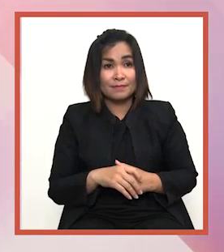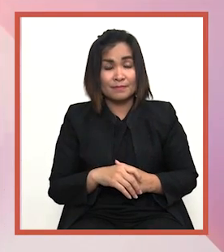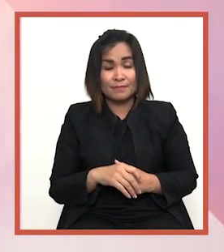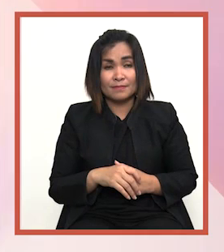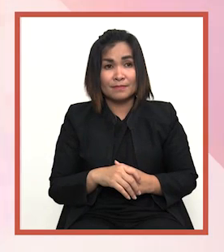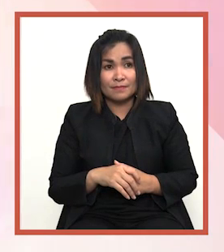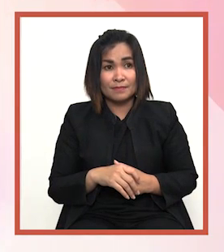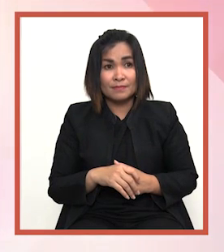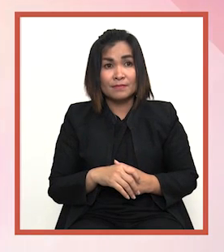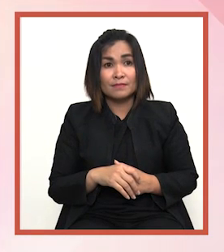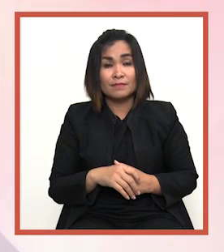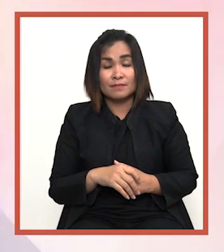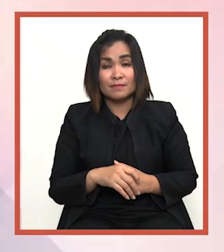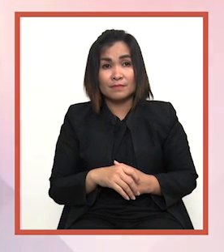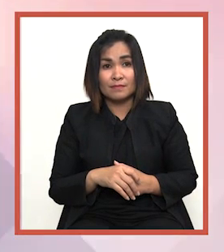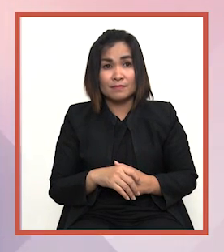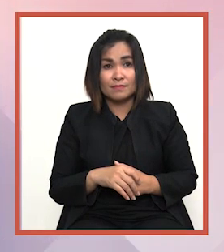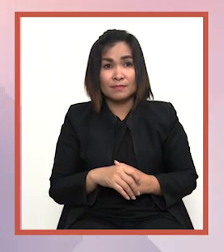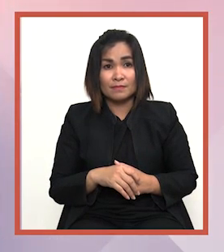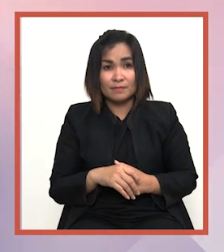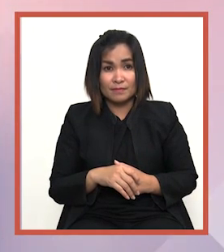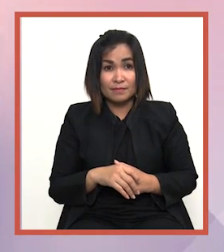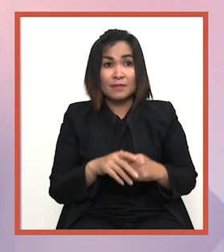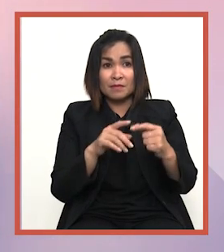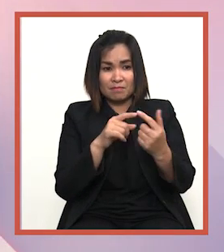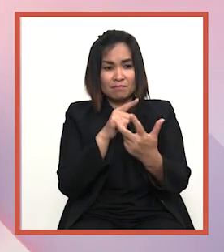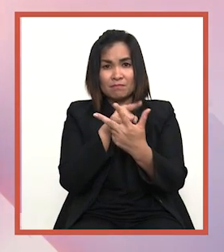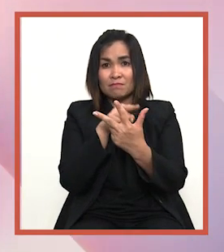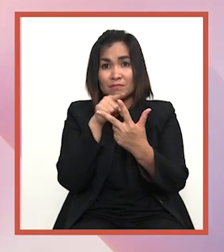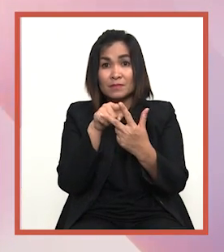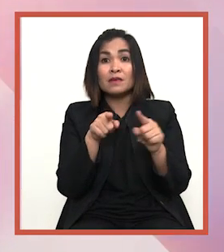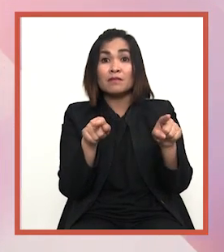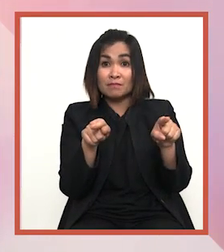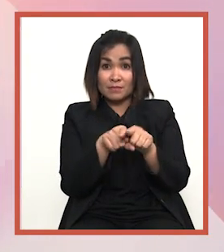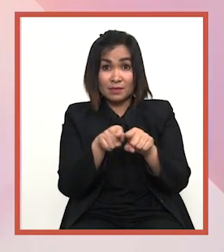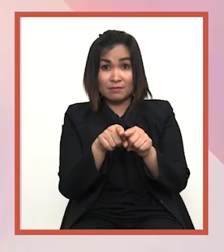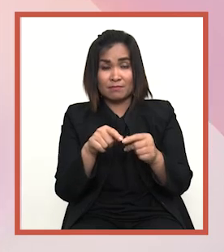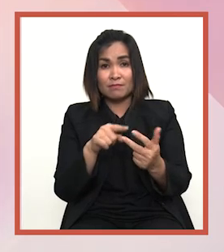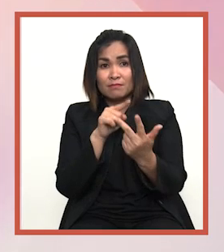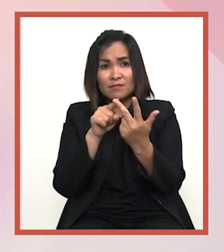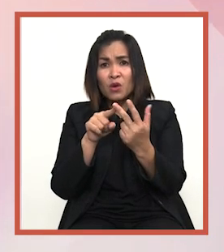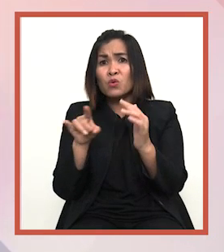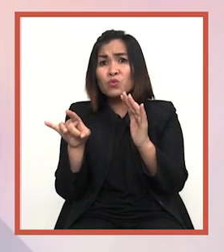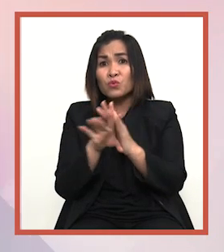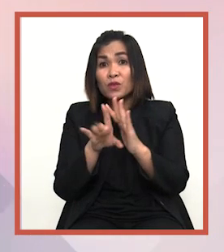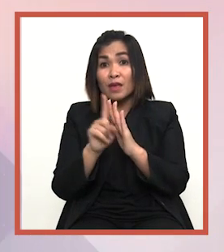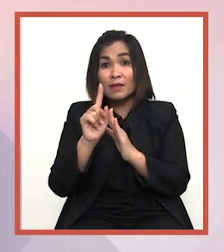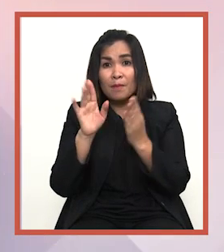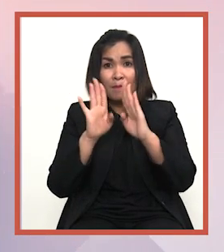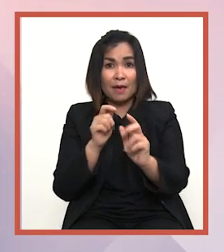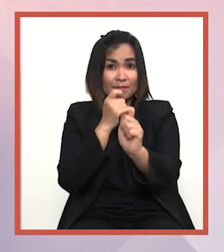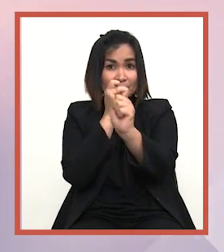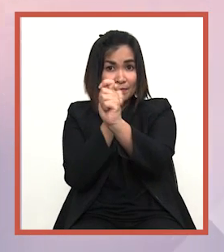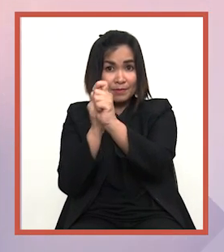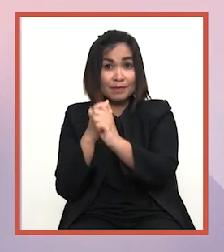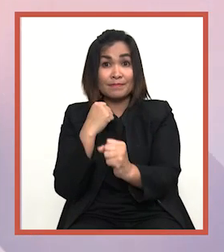แบบการทำงานนะครับนะลักษณะจะเหมือนกับแบบงานสมบูรณ์นะครับและแบบสุดท้ายนะครับก็คือแบบงานติ